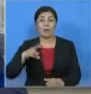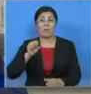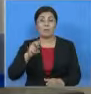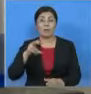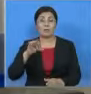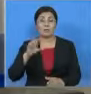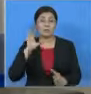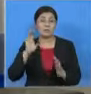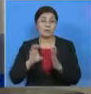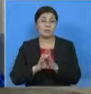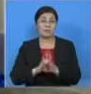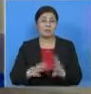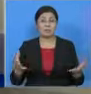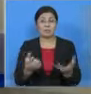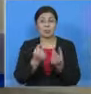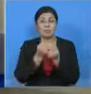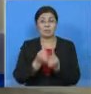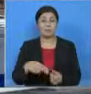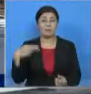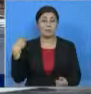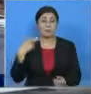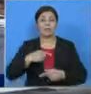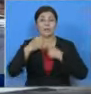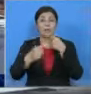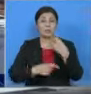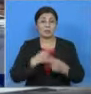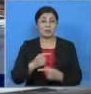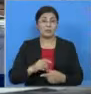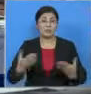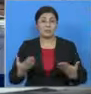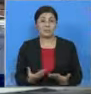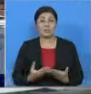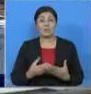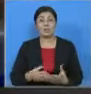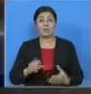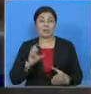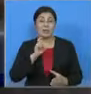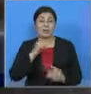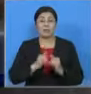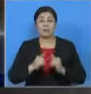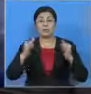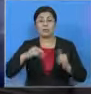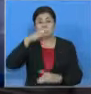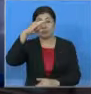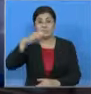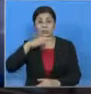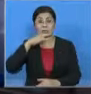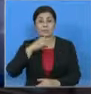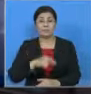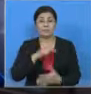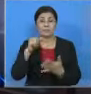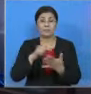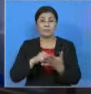послание, всецело поддержали курс президента на дальнейшее социально-экономическое развитие Казахстана.